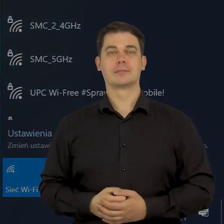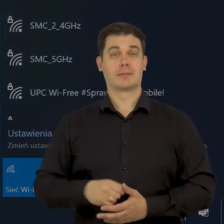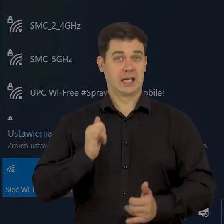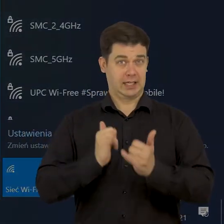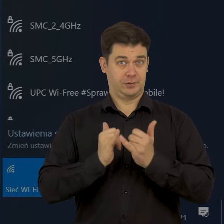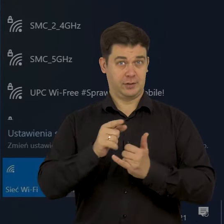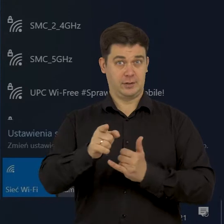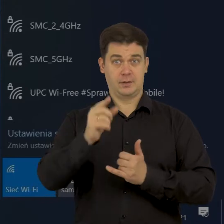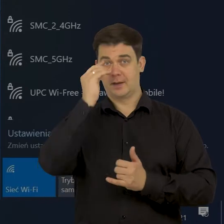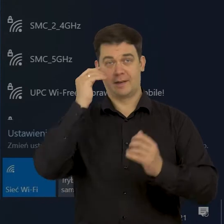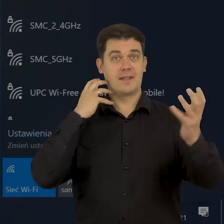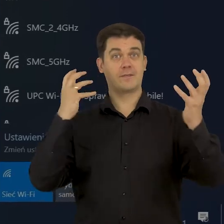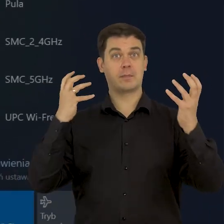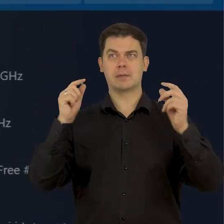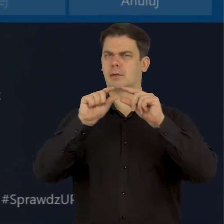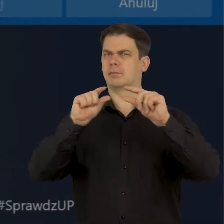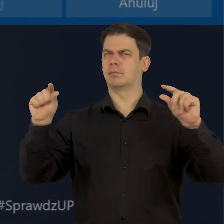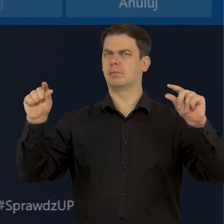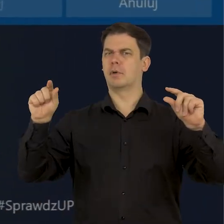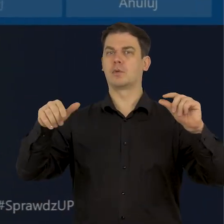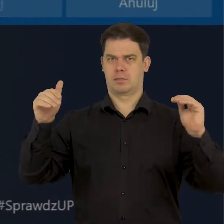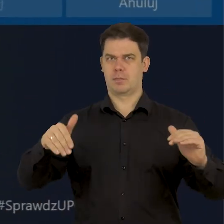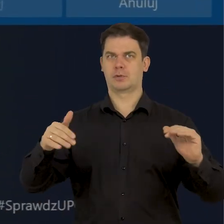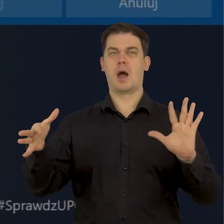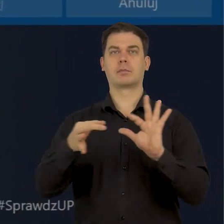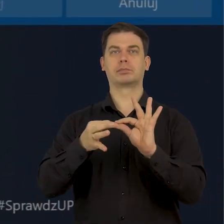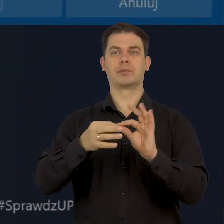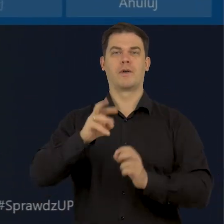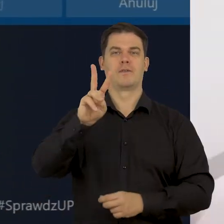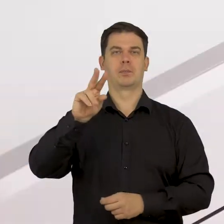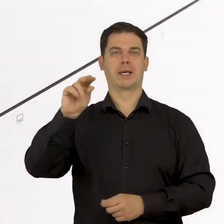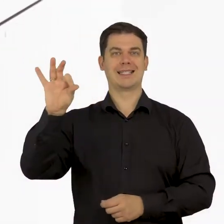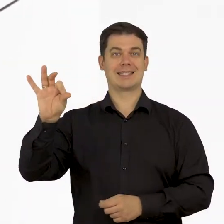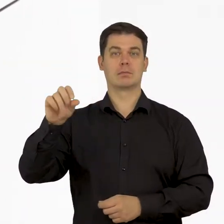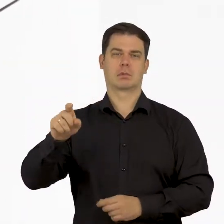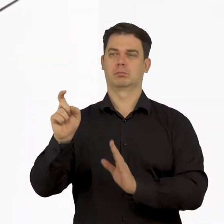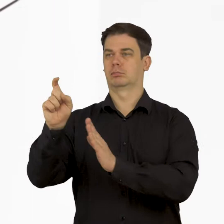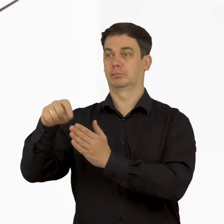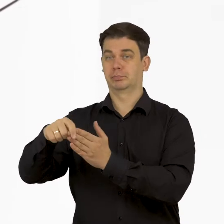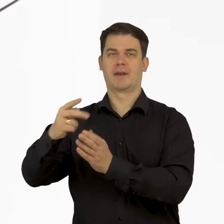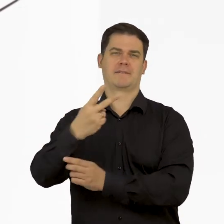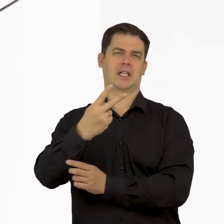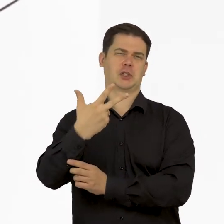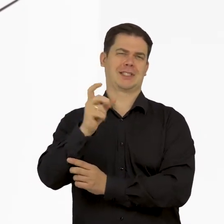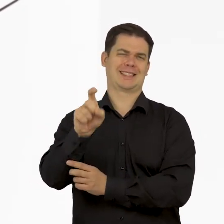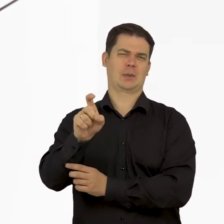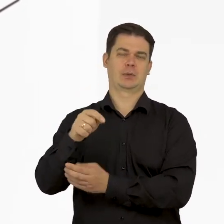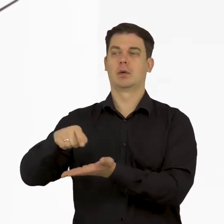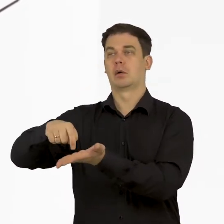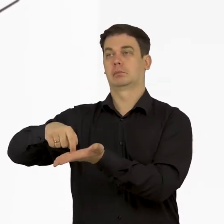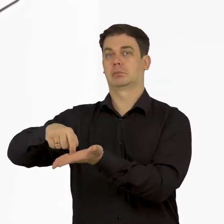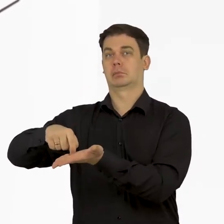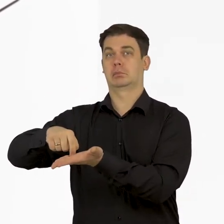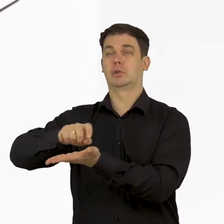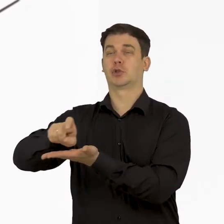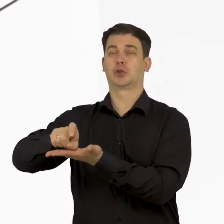Jeśli zobaczysz komunikat, że możesz połączyć się używając przycisku WPS, to wciśnij go na 2-3 sekundy na routerze i poczekaj